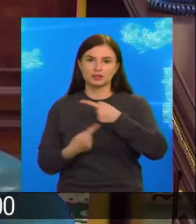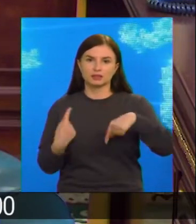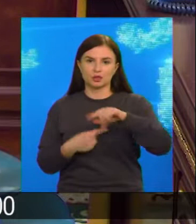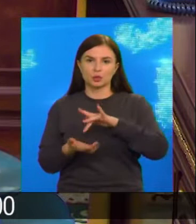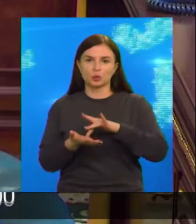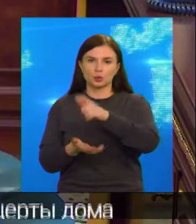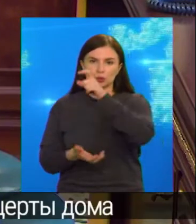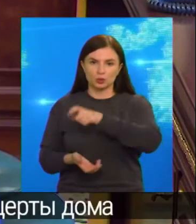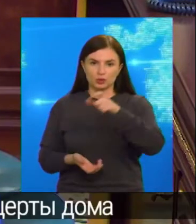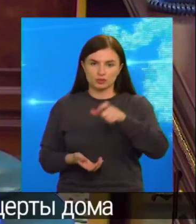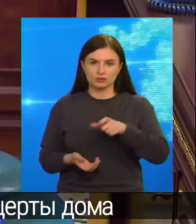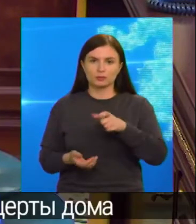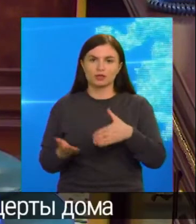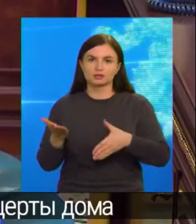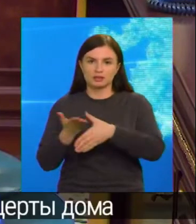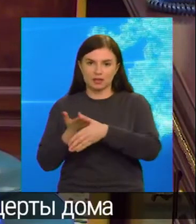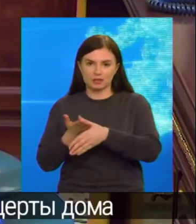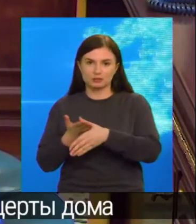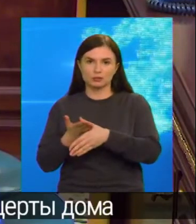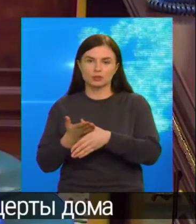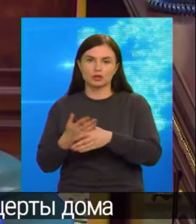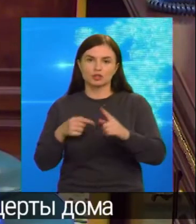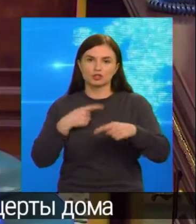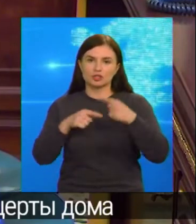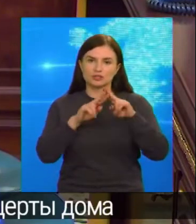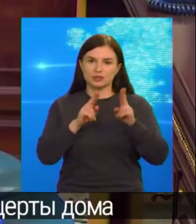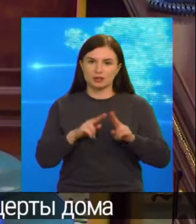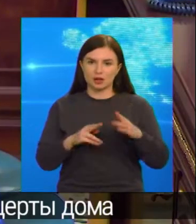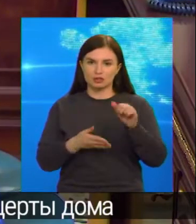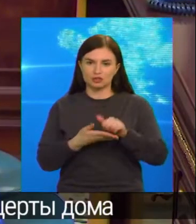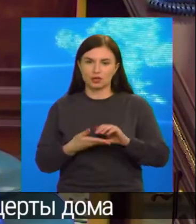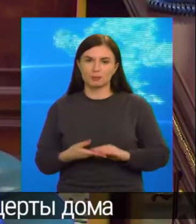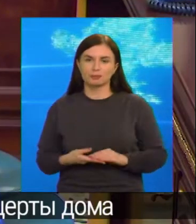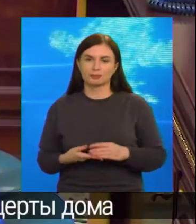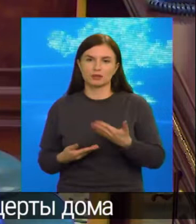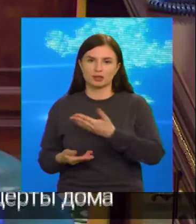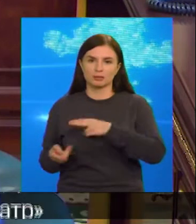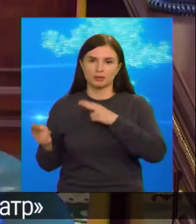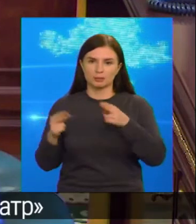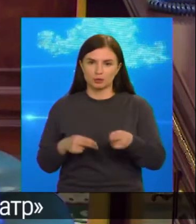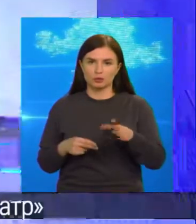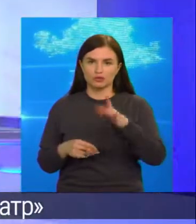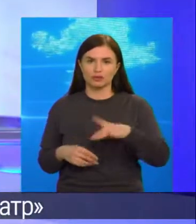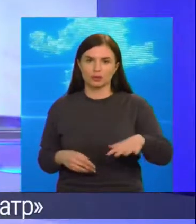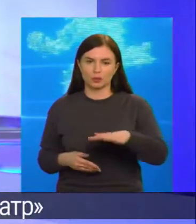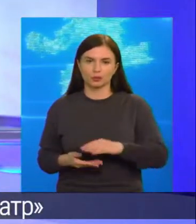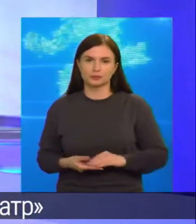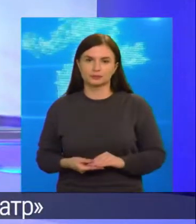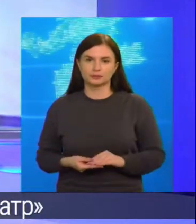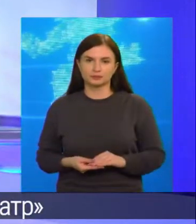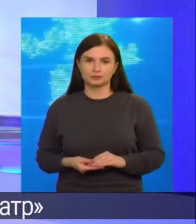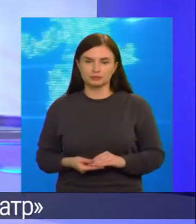туристов, максимально содействуем через федеральный штаб их прибытию в регион.